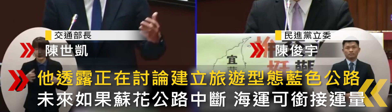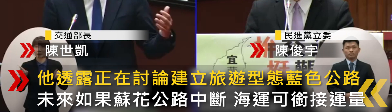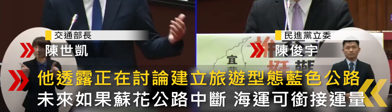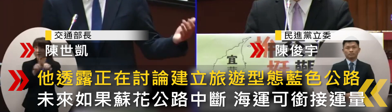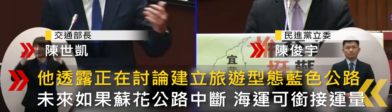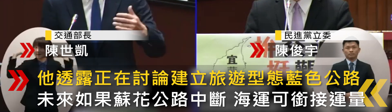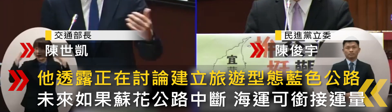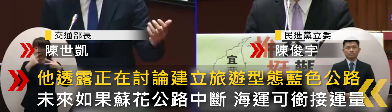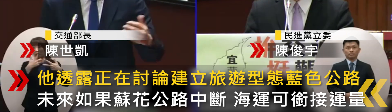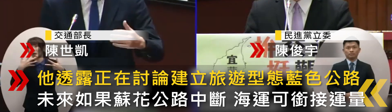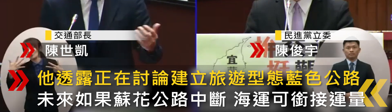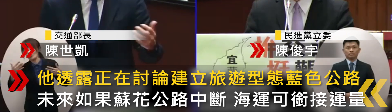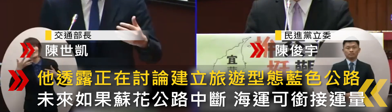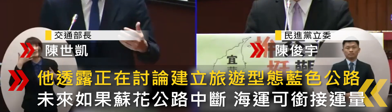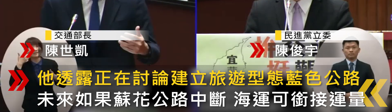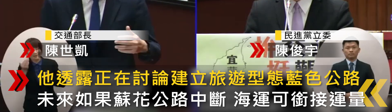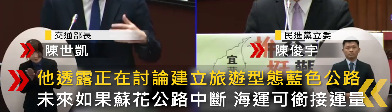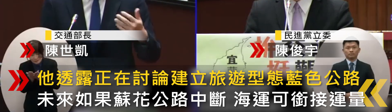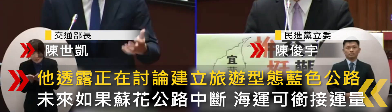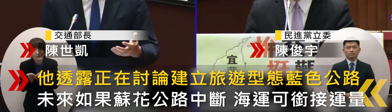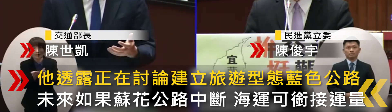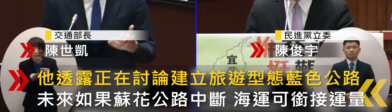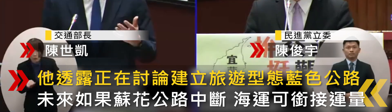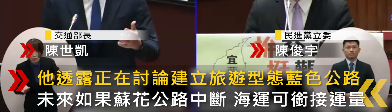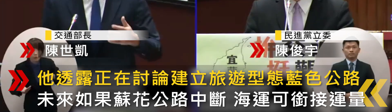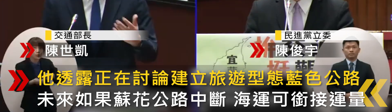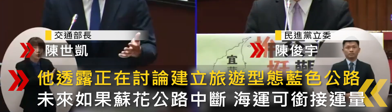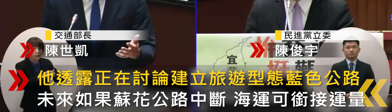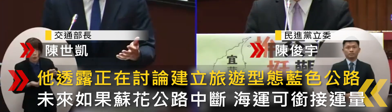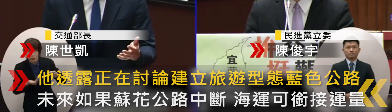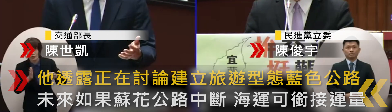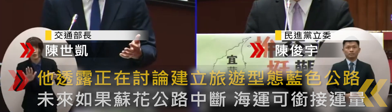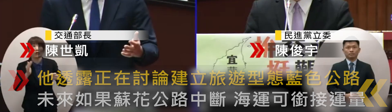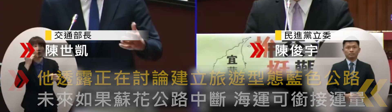有的这个蓝色公路的这个建制，如果有的话，未来